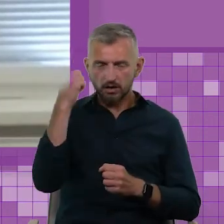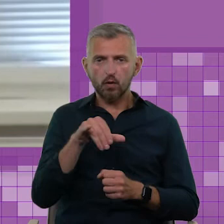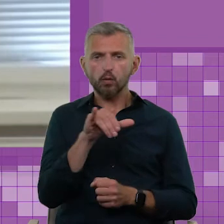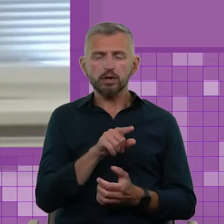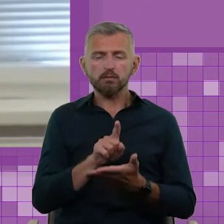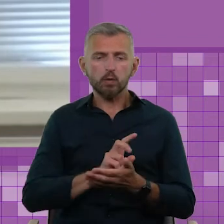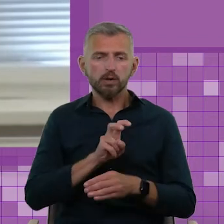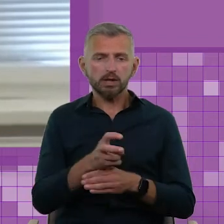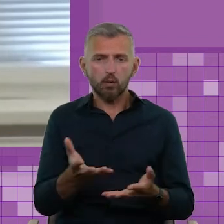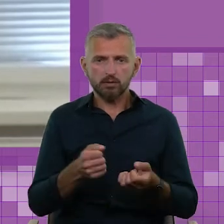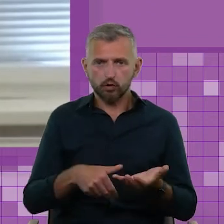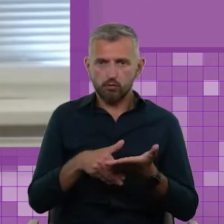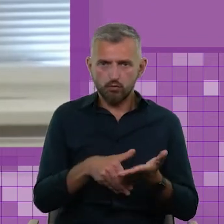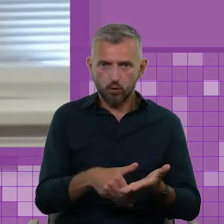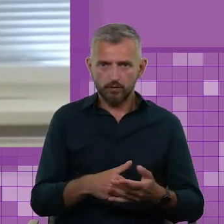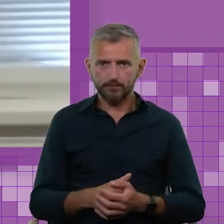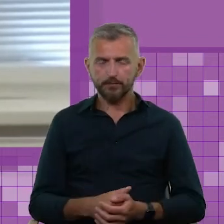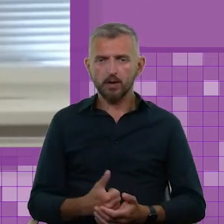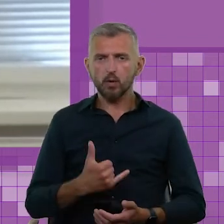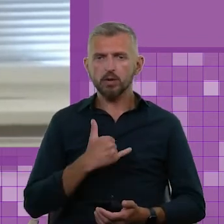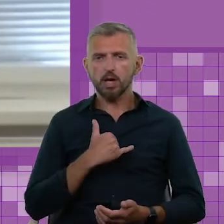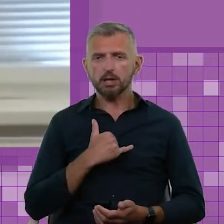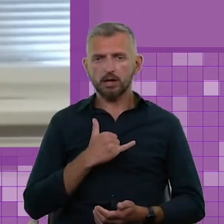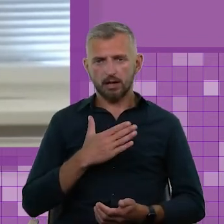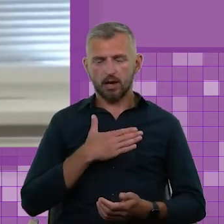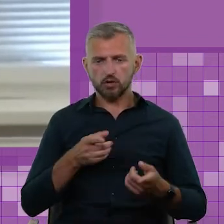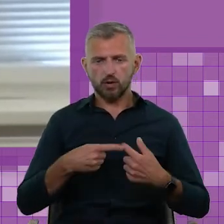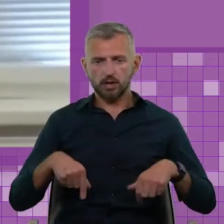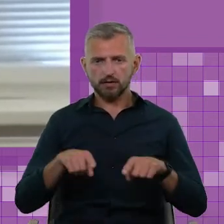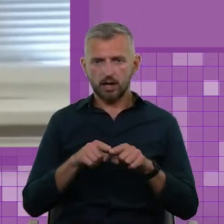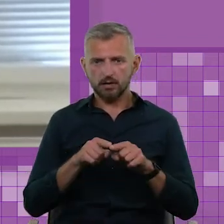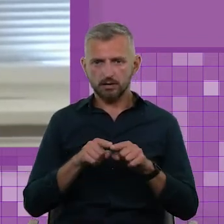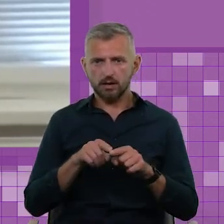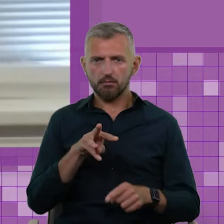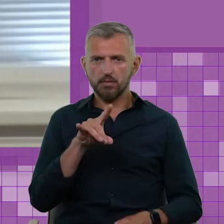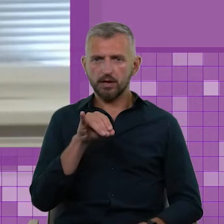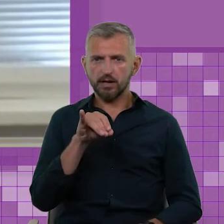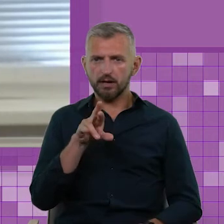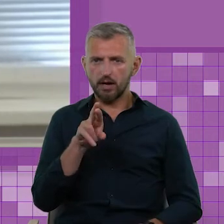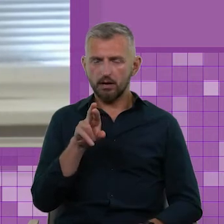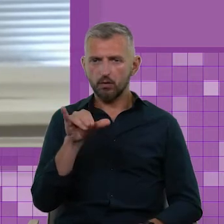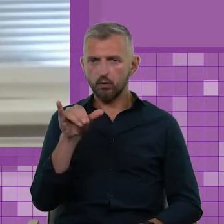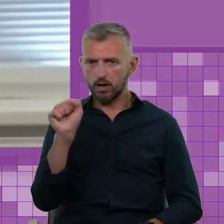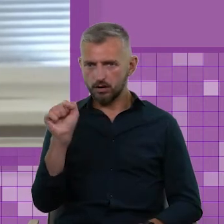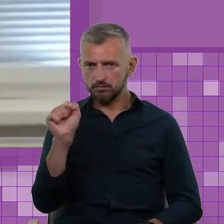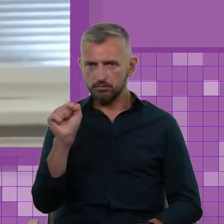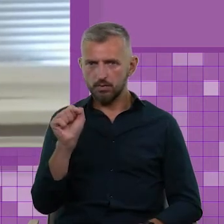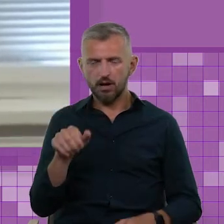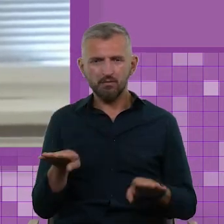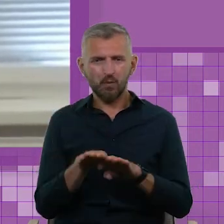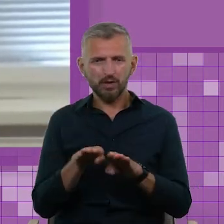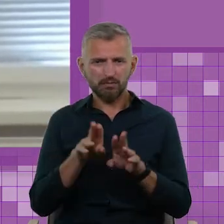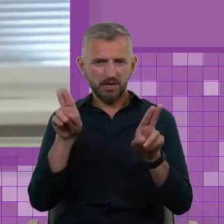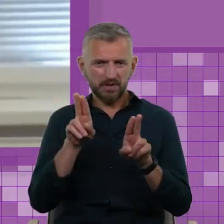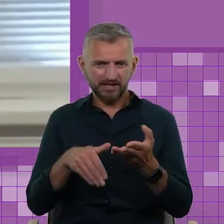допомогу. У нас, в нашій організації «Мрія ОА», дуже подібний принцип допомоги, як